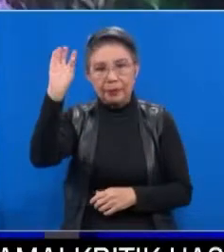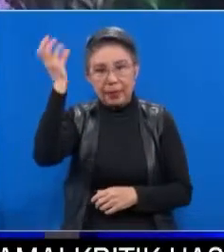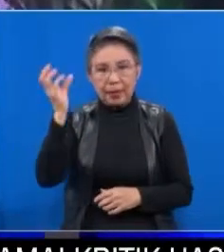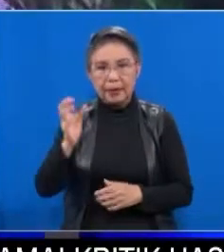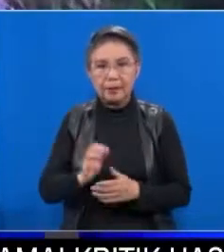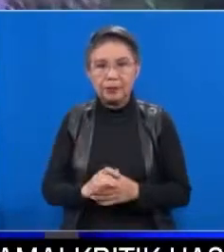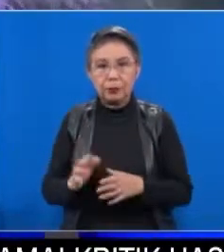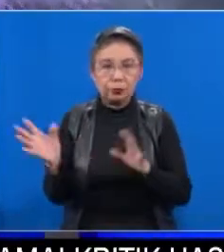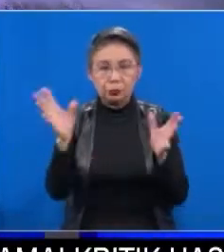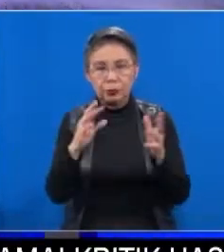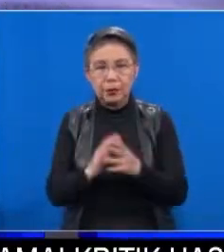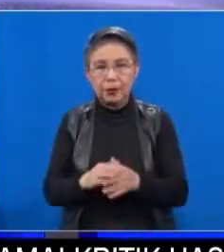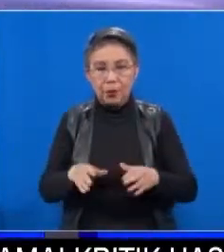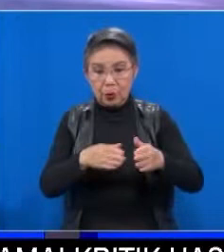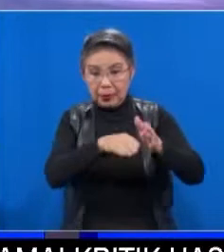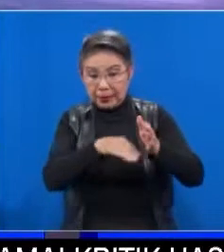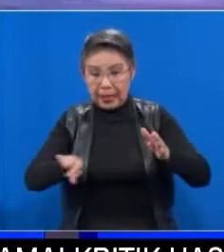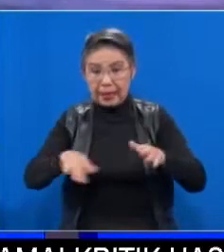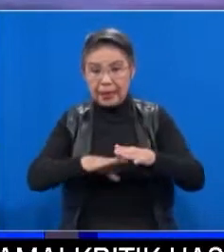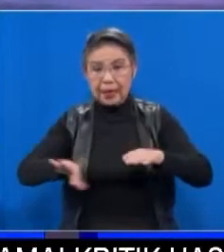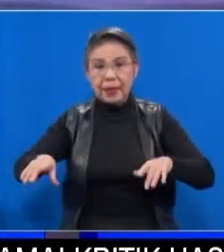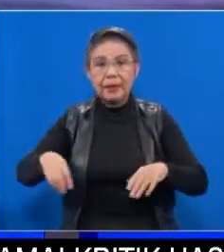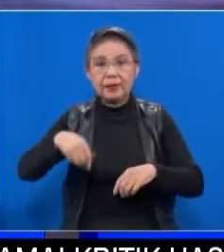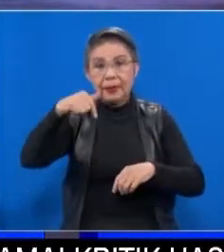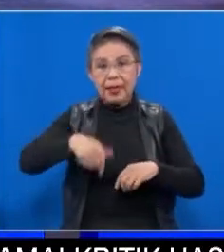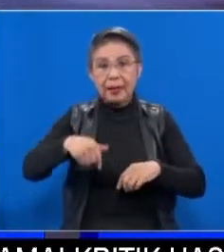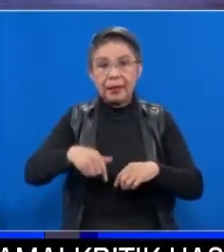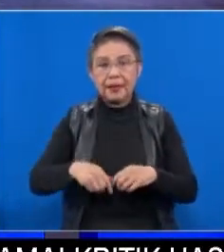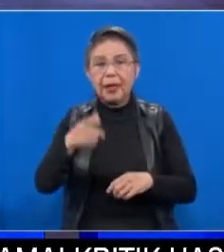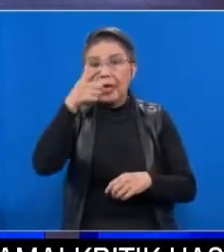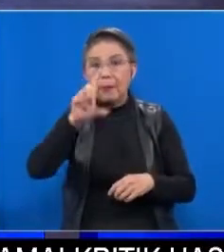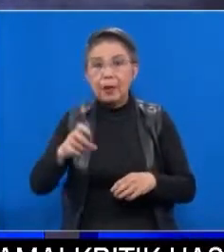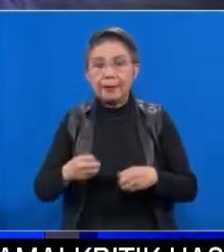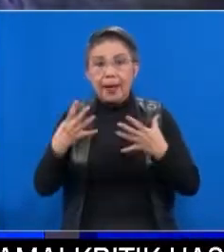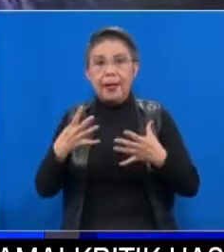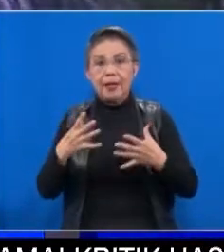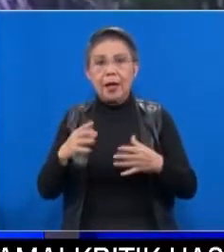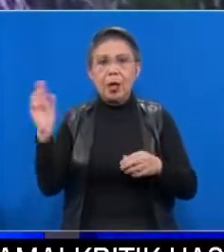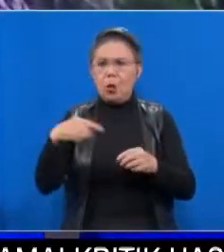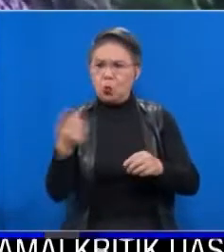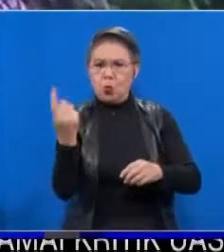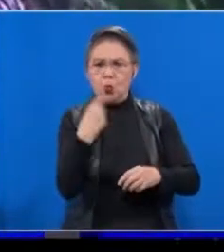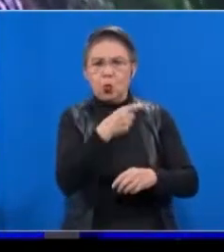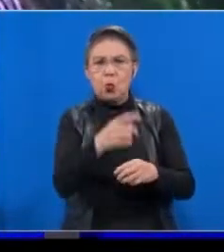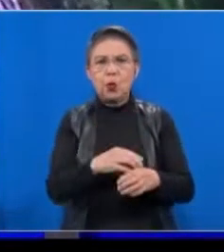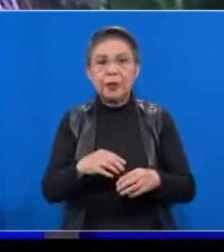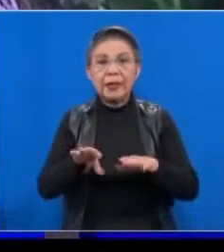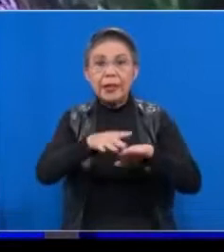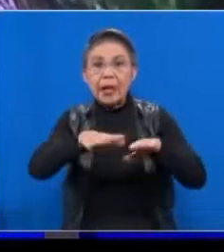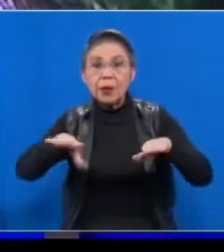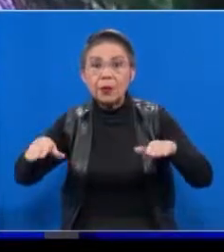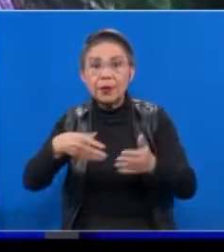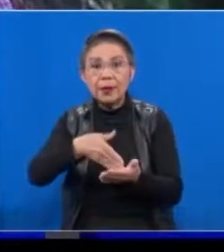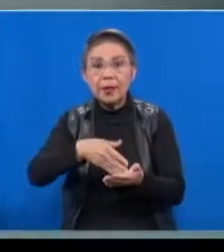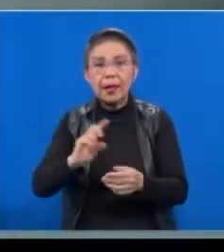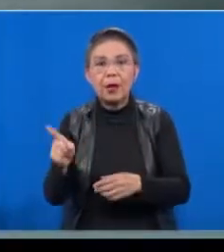Banten. Sementara warga pesisir selatan Binuangun, Lebak dikejutkan dengan penampakan angin puting beliung di tengah laut.